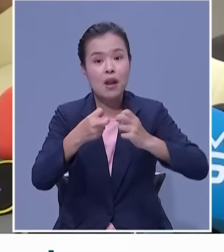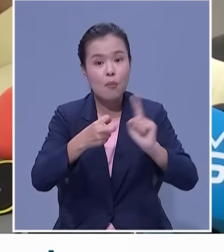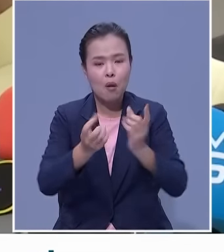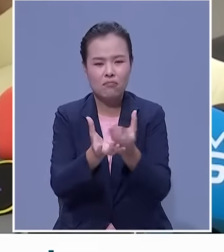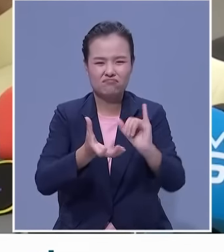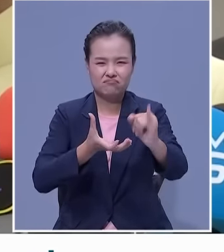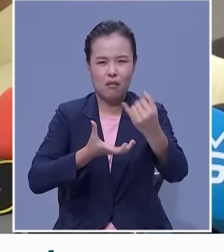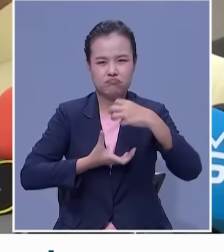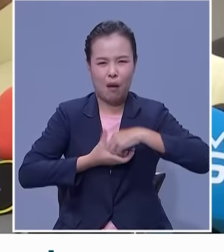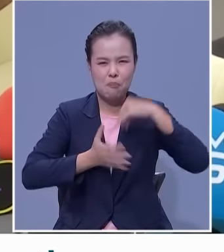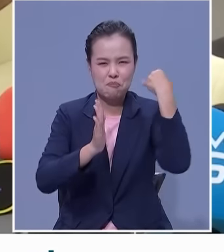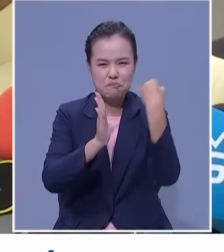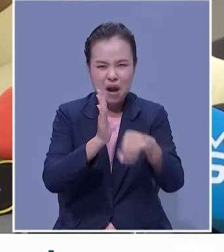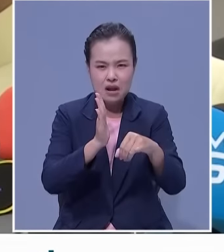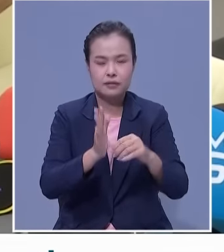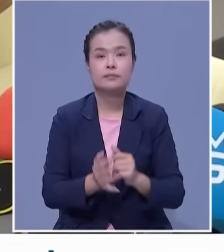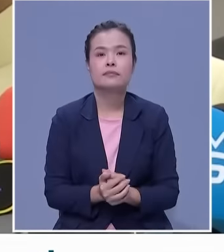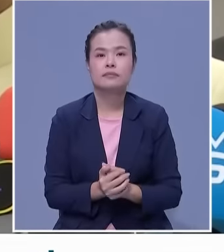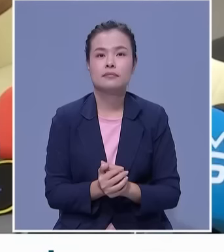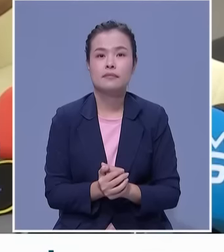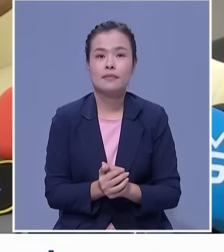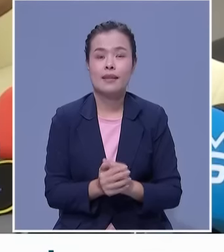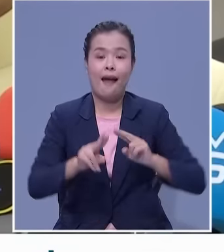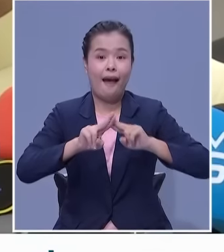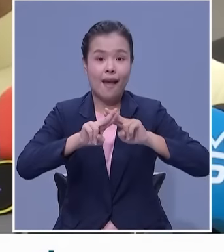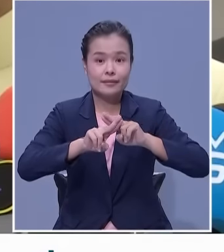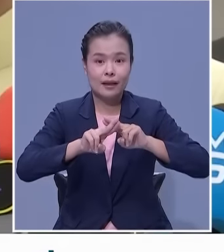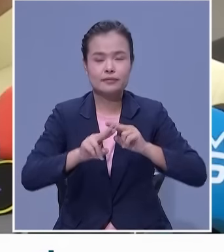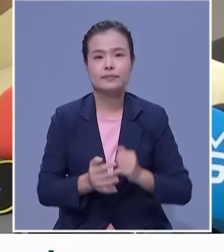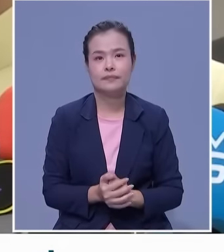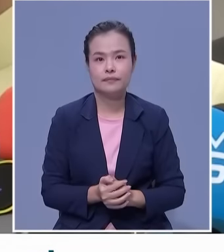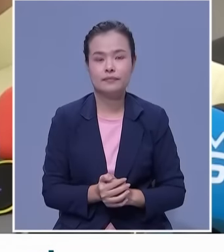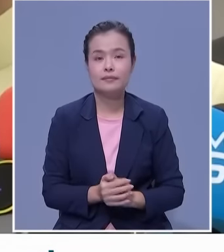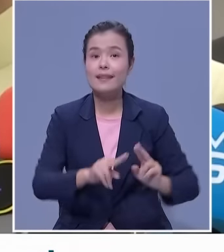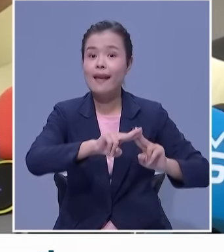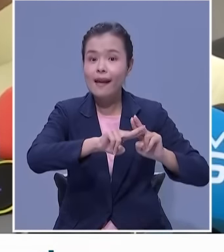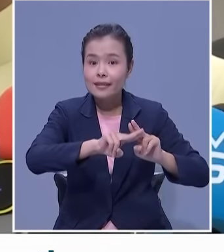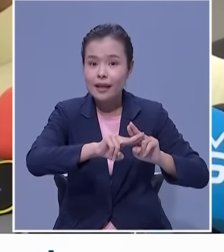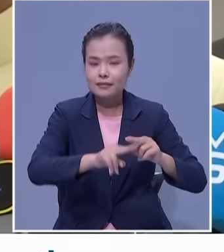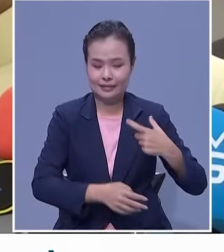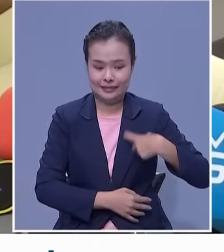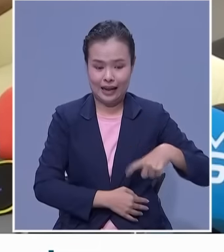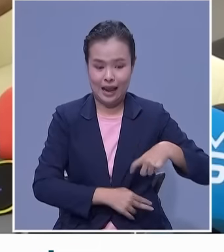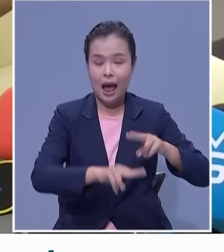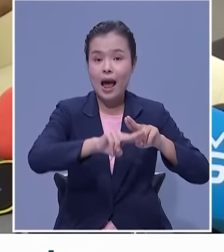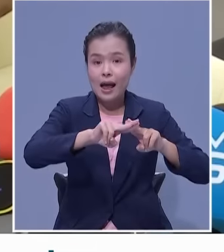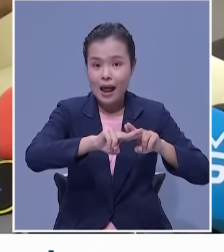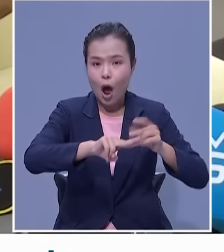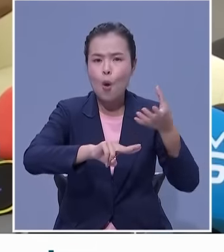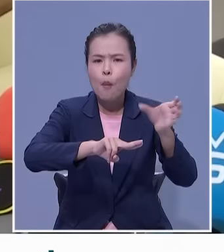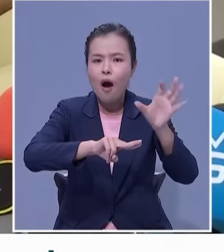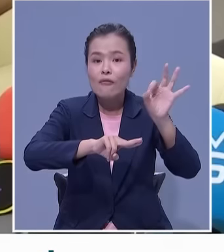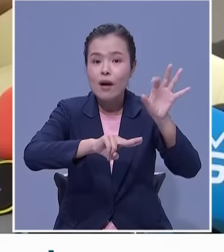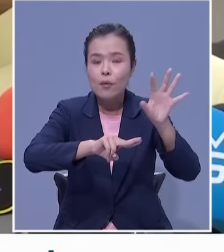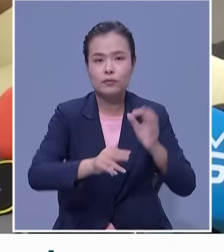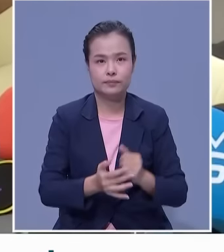จริยธรรมอย่างร้ายแรงพร้อมกับมีตการติดแฮชแทกนะครับว่าเอ่ออทนายเดชามีการติดแฮชแทกอยู่ในโพสต์อ่ะะนะ